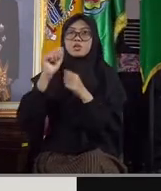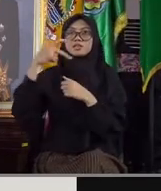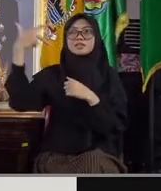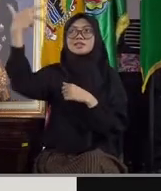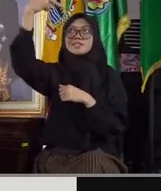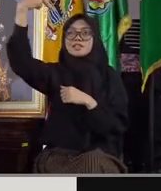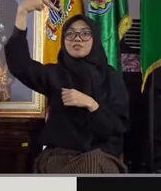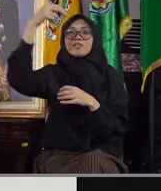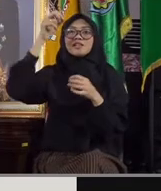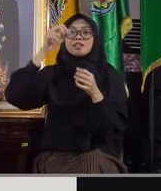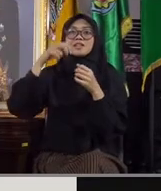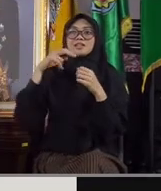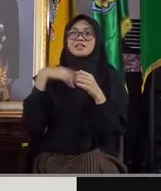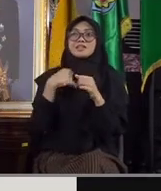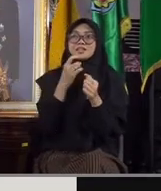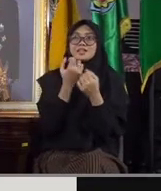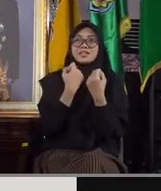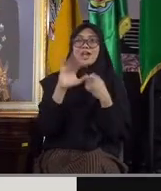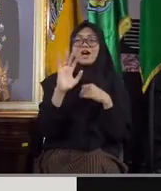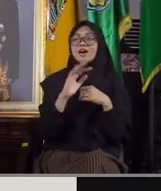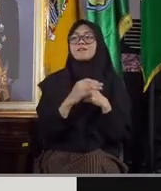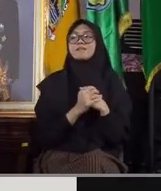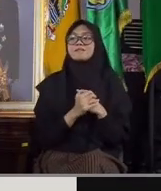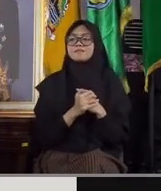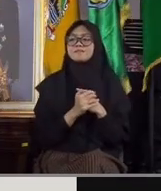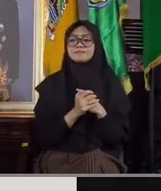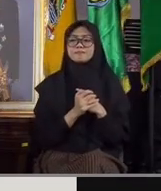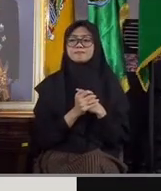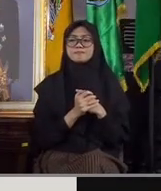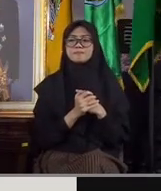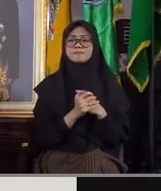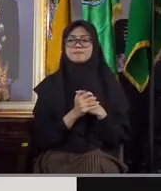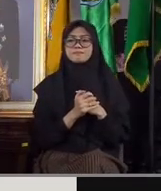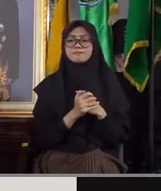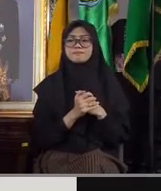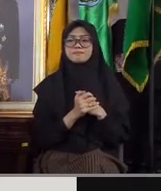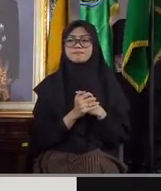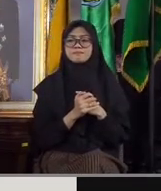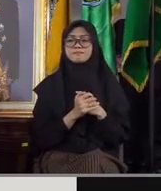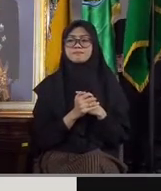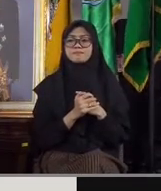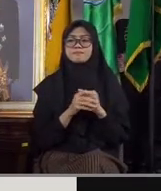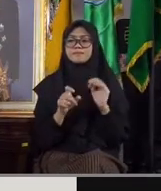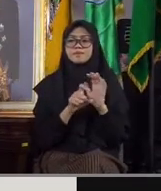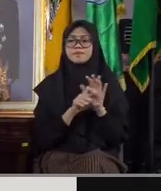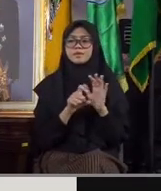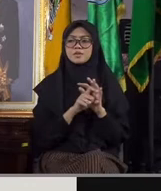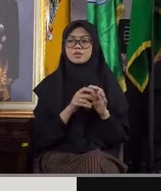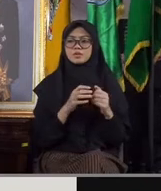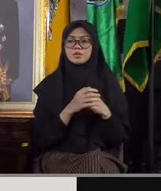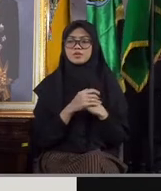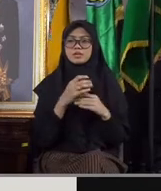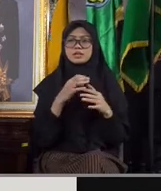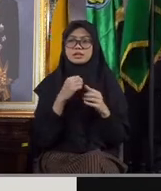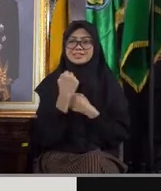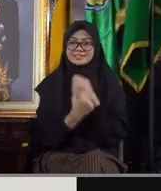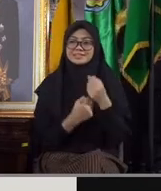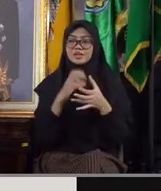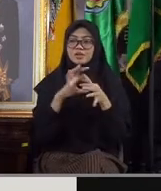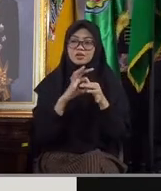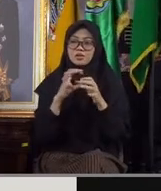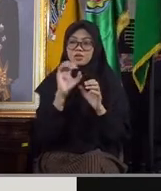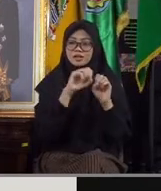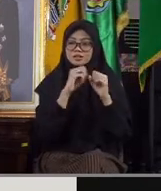ada inovasi-inovasi yang lain yang sangat advance, sementara kami menyajikan sesuatu yang sangat manual. Jadi kerja-kerja pengorganisasian